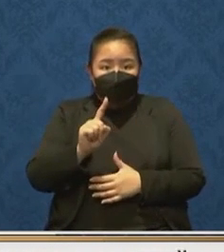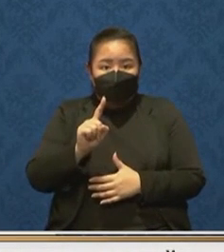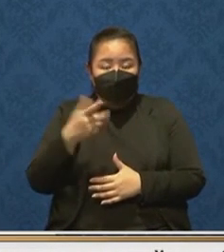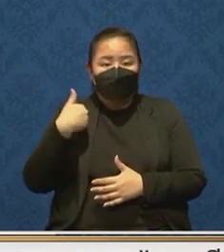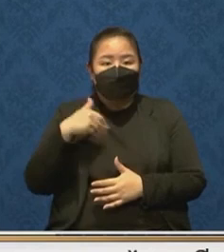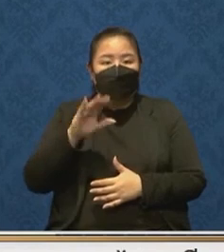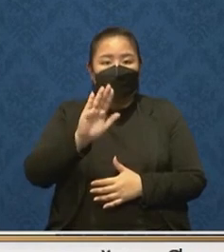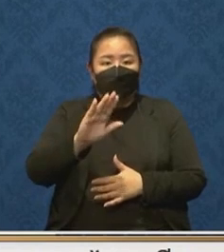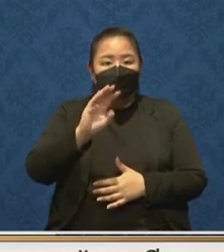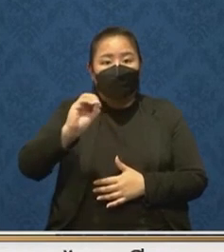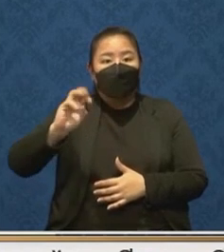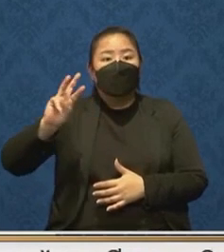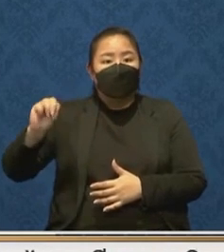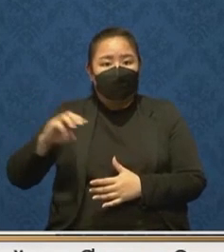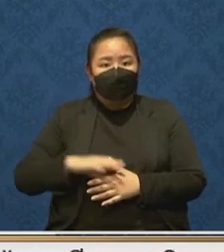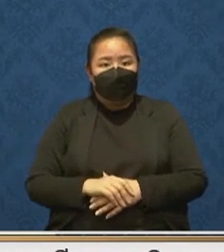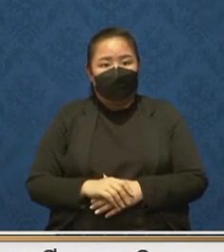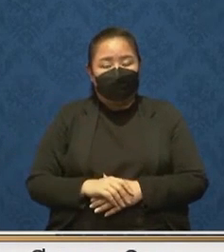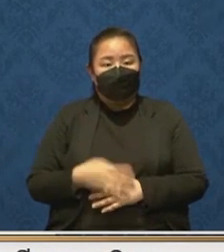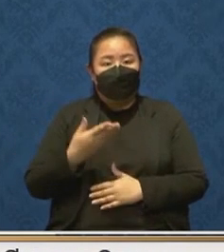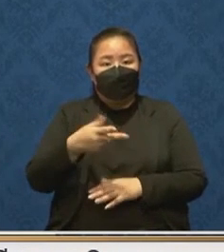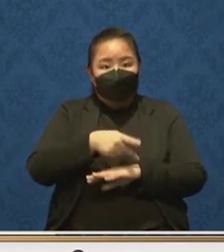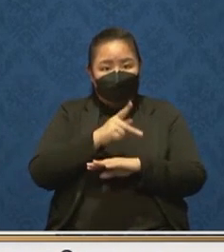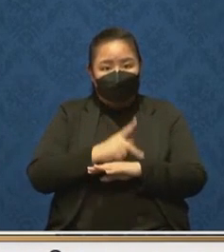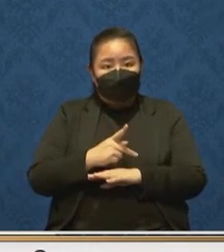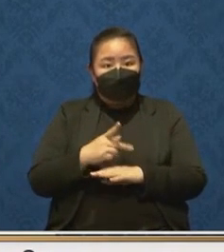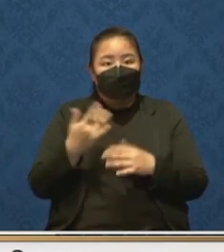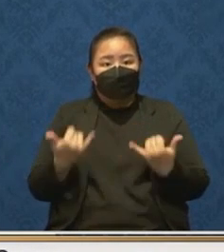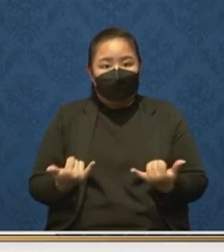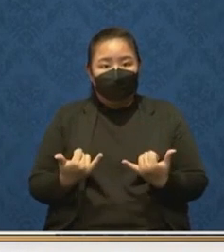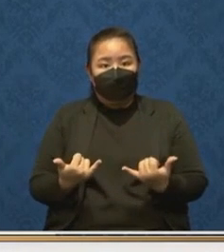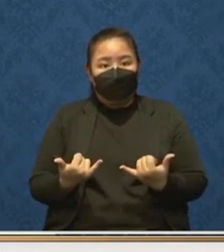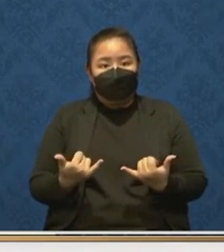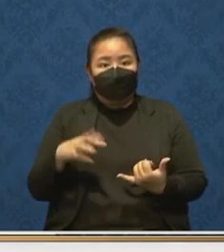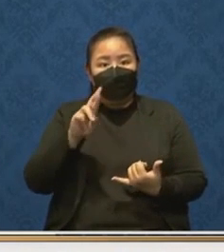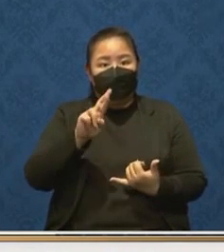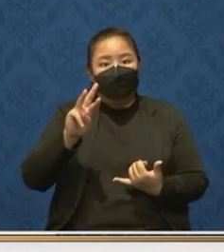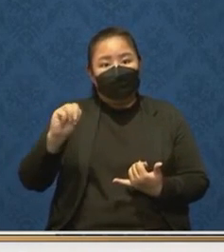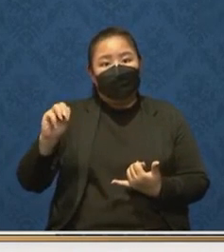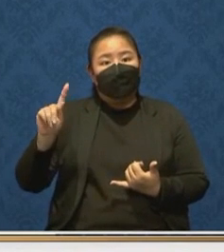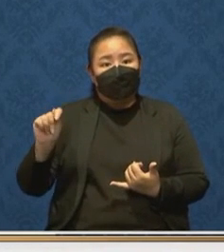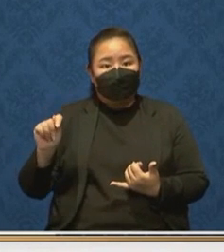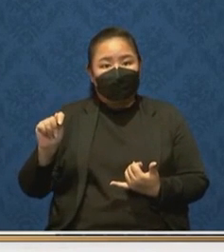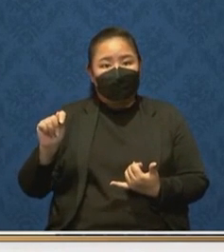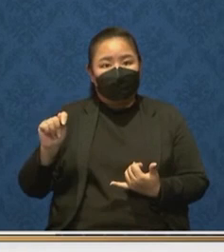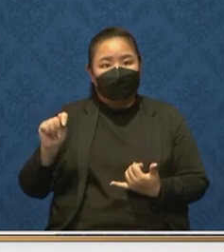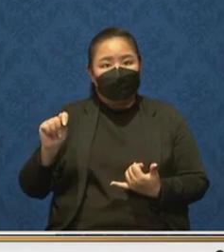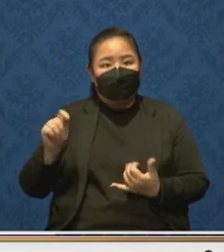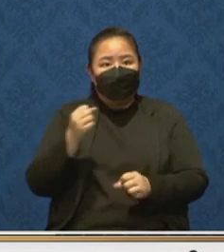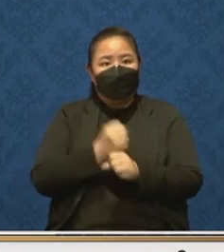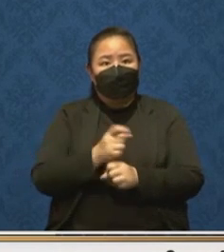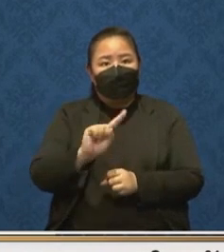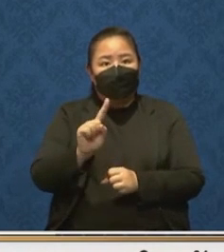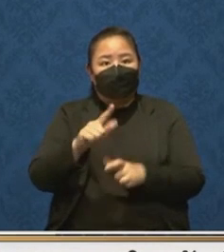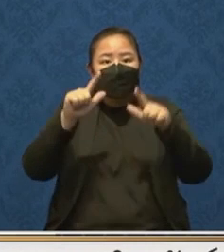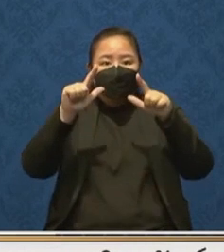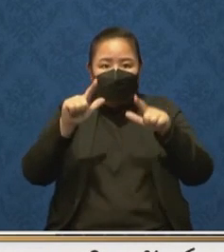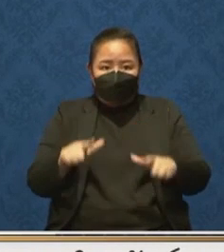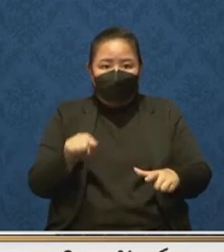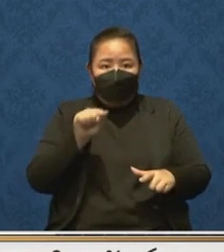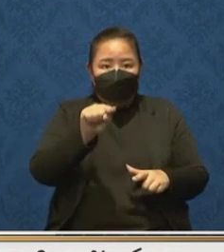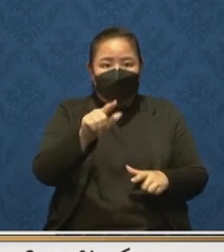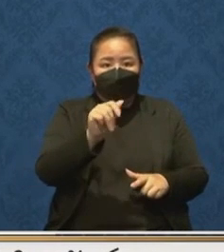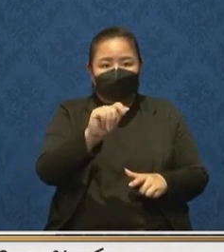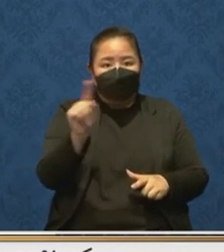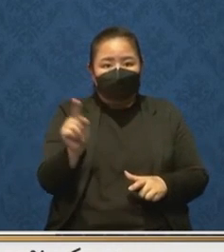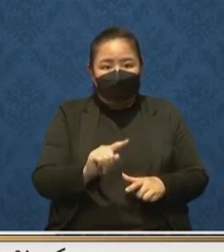โมิลครในขณะนี้ท่านประทานครับล่าสุดขณะรัฐมนตรีทำเพียงแค่เป็นรถการสั่งซือ